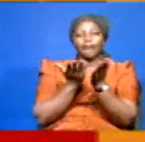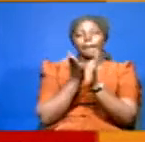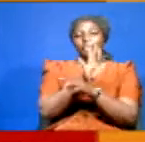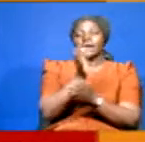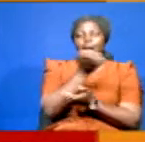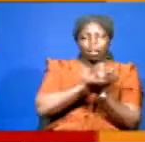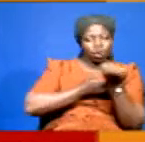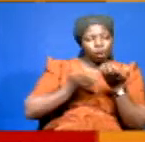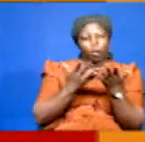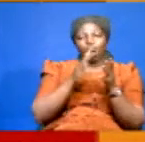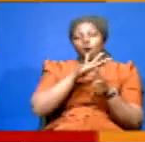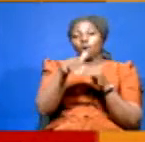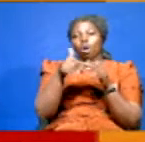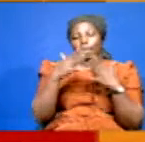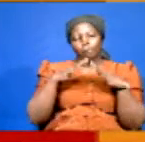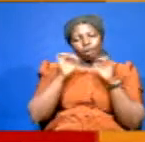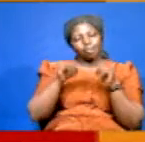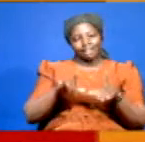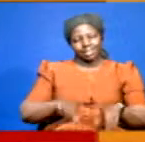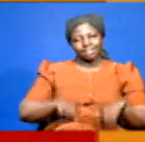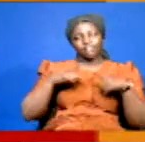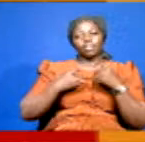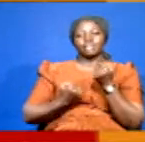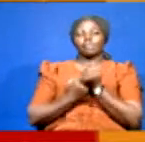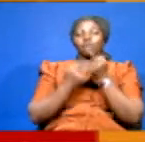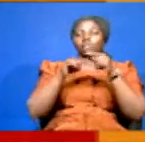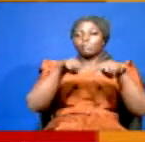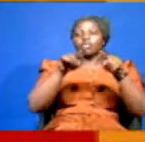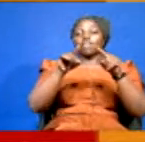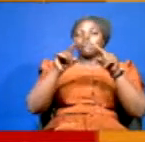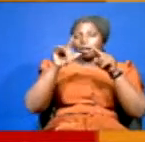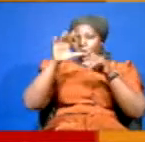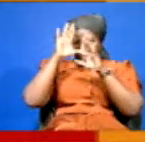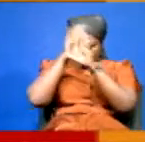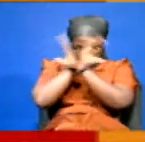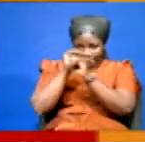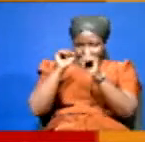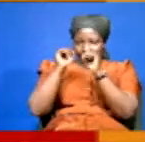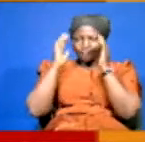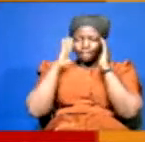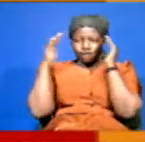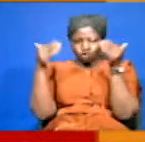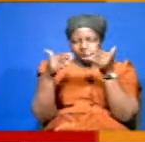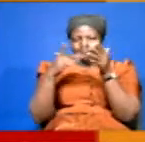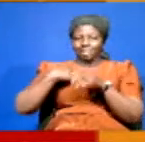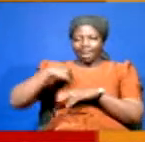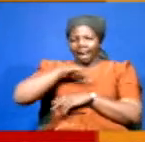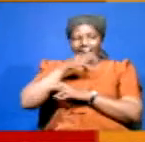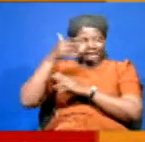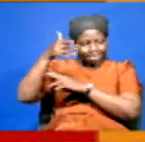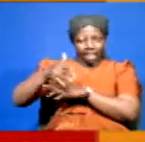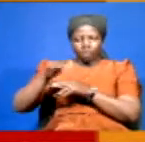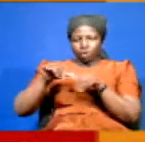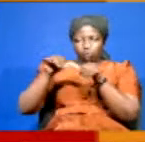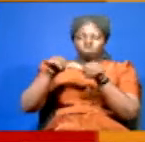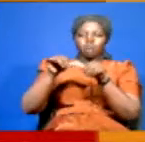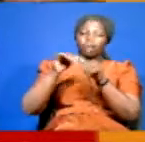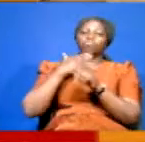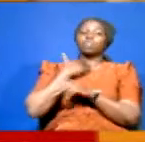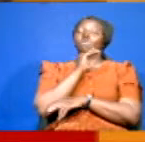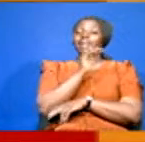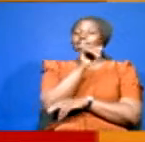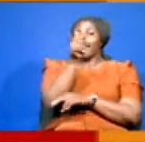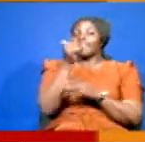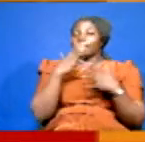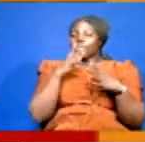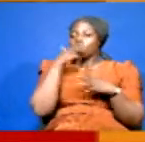ajimundu. Na rais amejicommit, sisi tuko hapo, tutaendelea, na tungependa kuambia wenzetu wale wako na zile njia